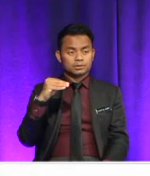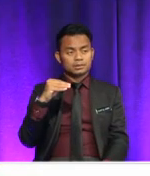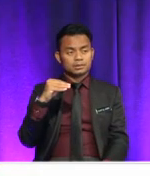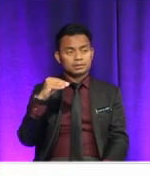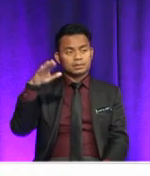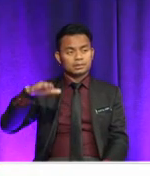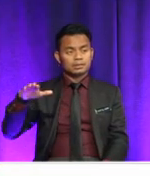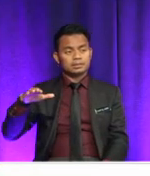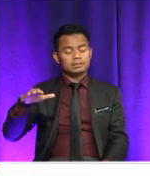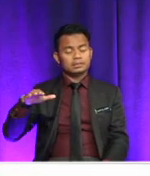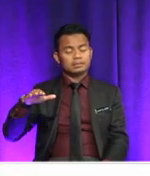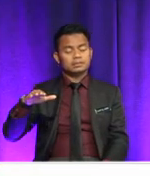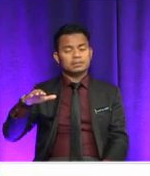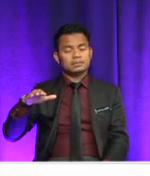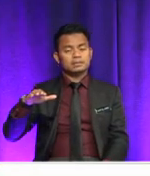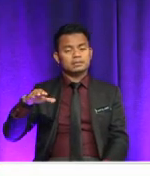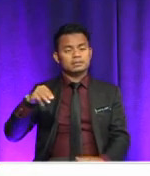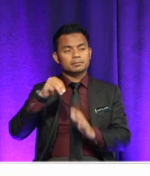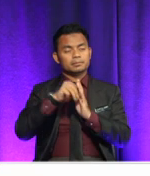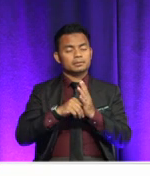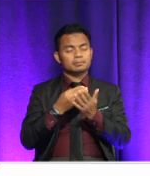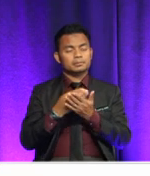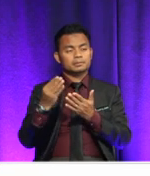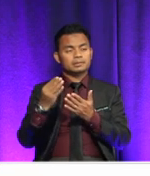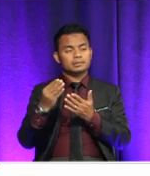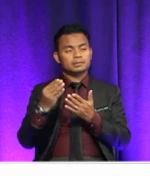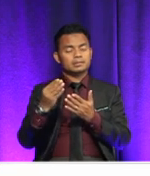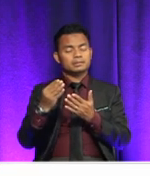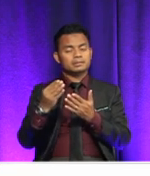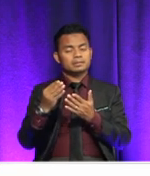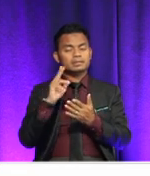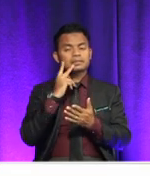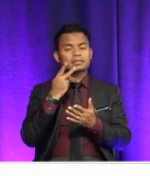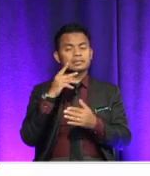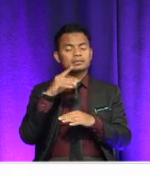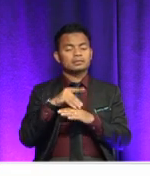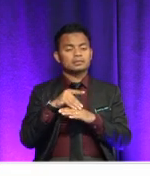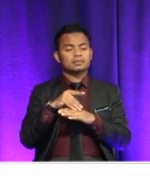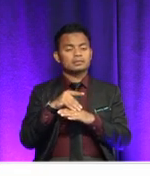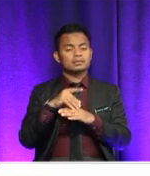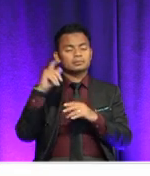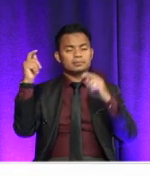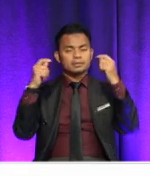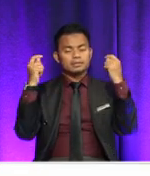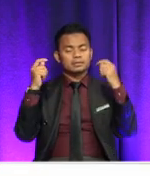di pasar machiha menyatukan bahawe harga sayur ini ialah 12 Ringgit machilya menjual sayur-sayuran dan